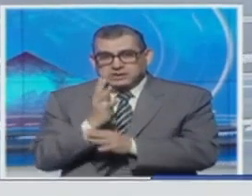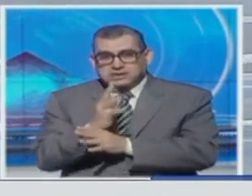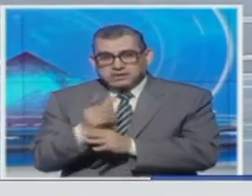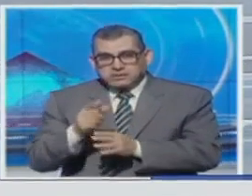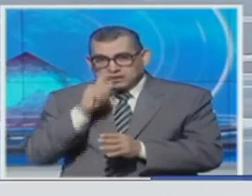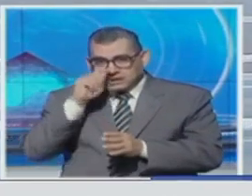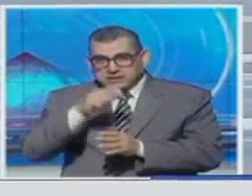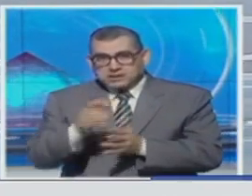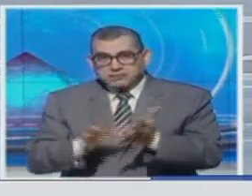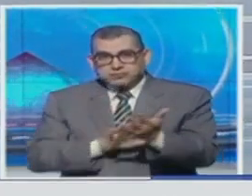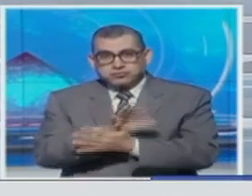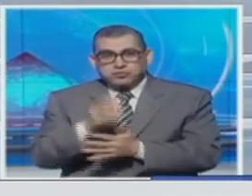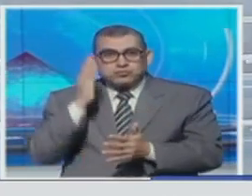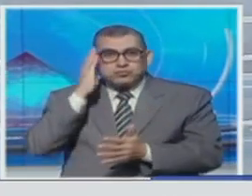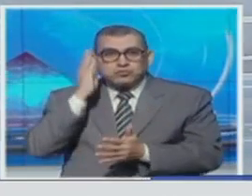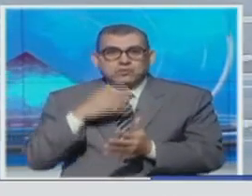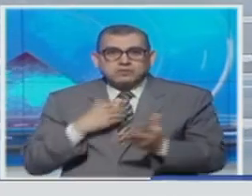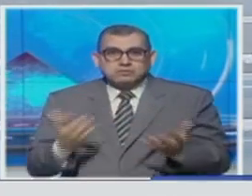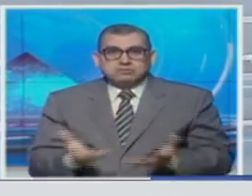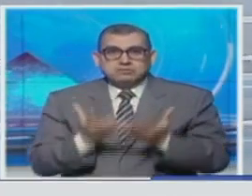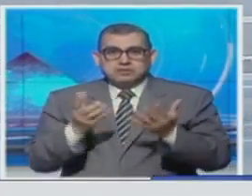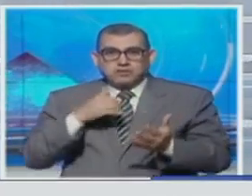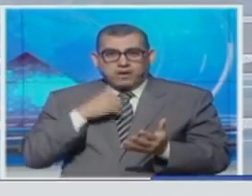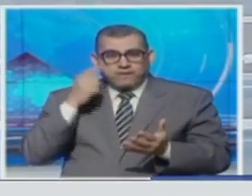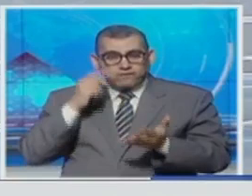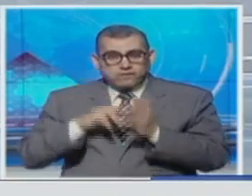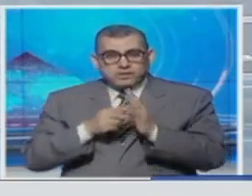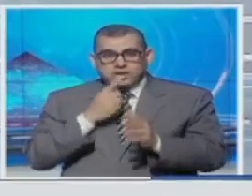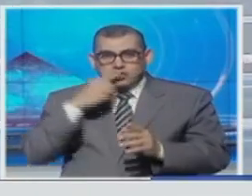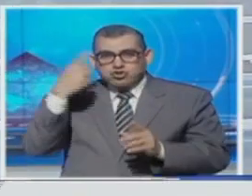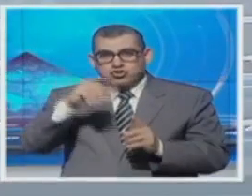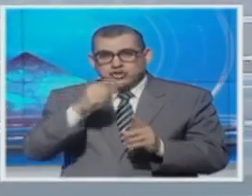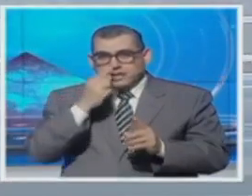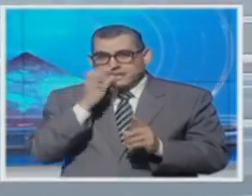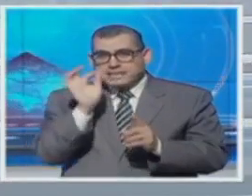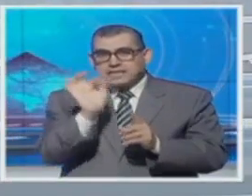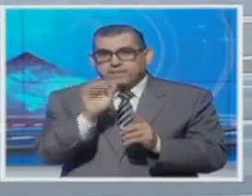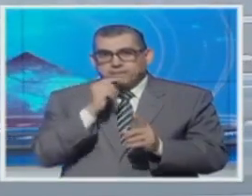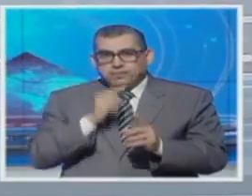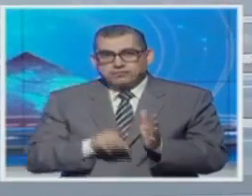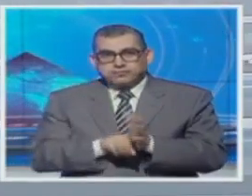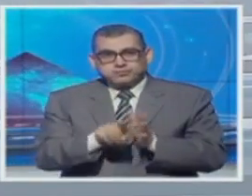جانب هؤلاء الذين يتحينون الفرصة لبث سمومهم